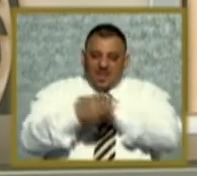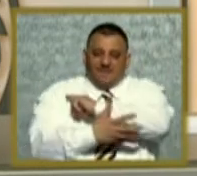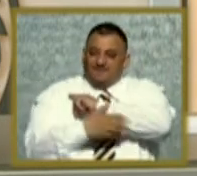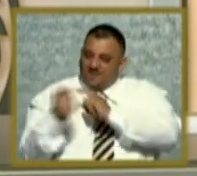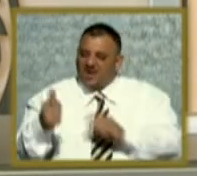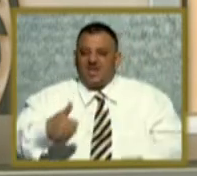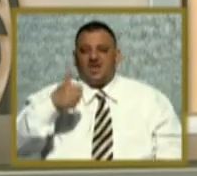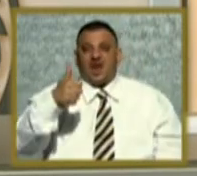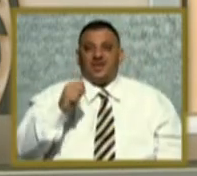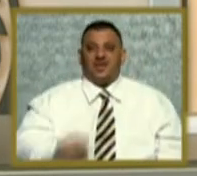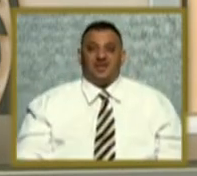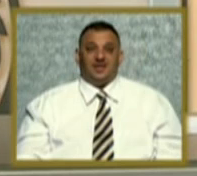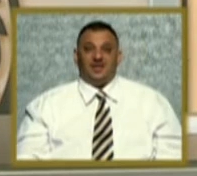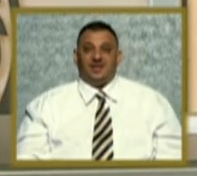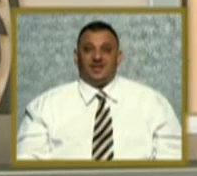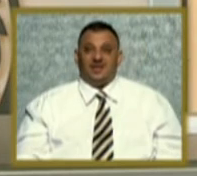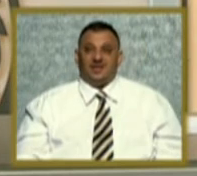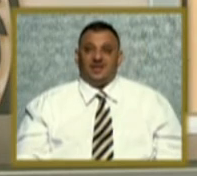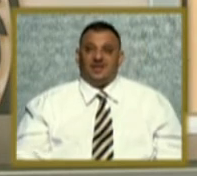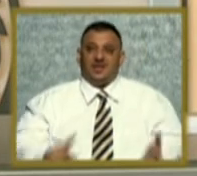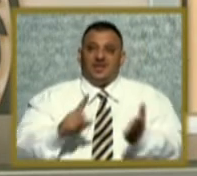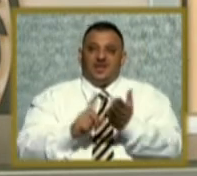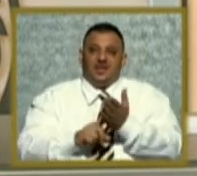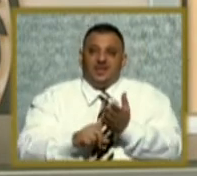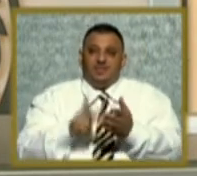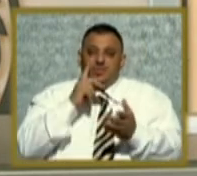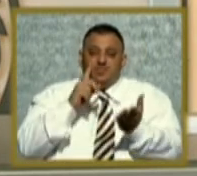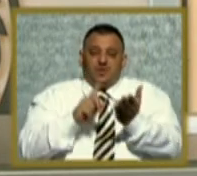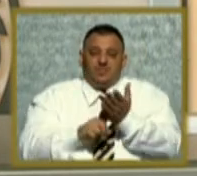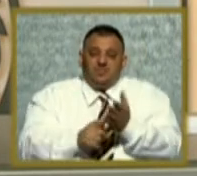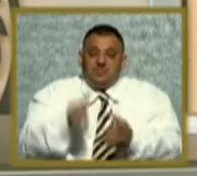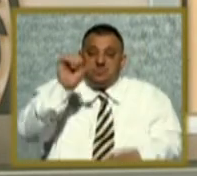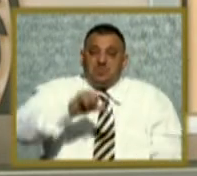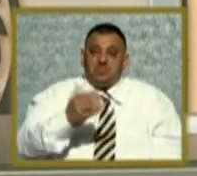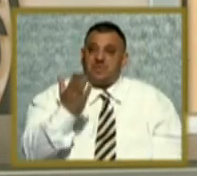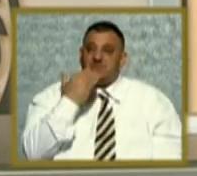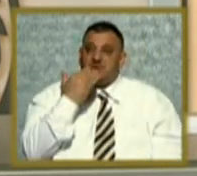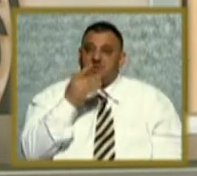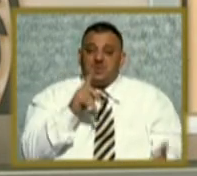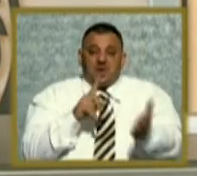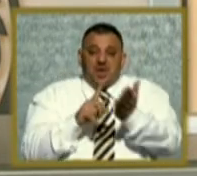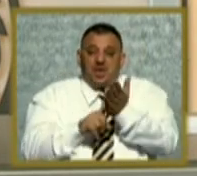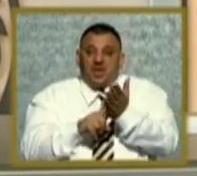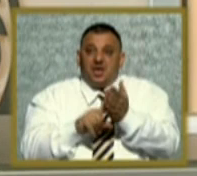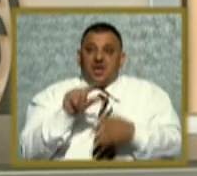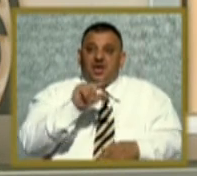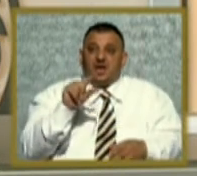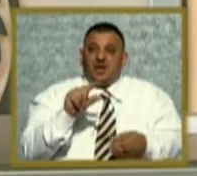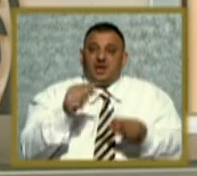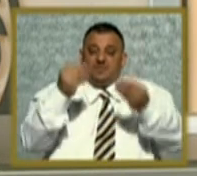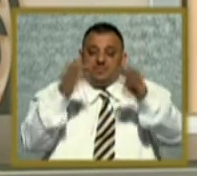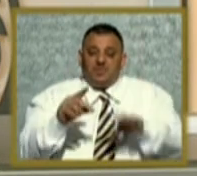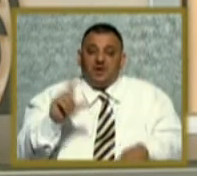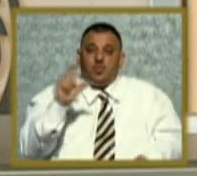والمساكين نفعته عند الله، وبعض المسابقات لا يعني لا ضر فيها ولا نفع، وقد يكون بعضها فيها يعني أشياء لا تليق